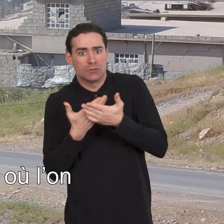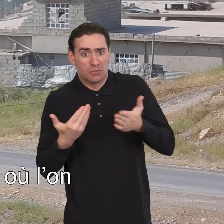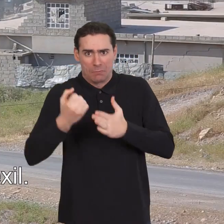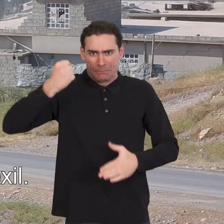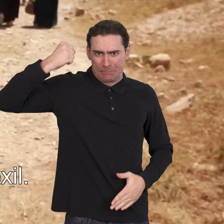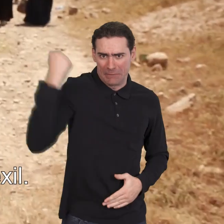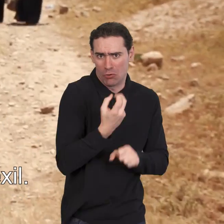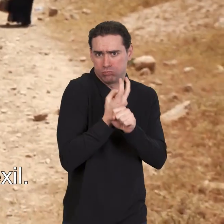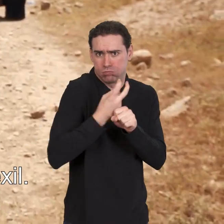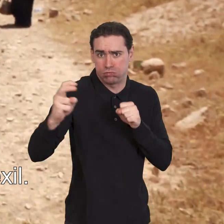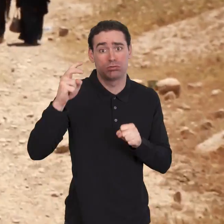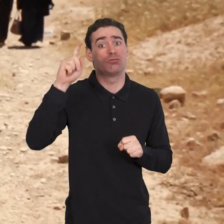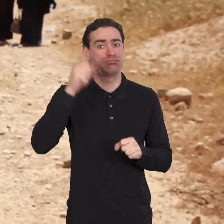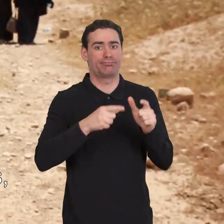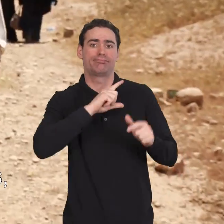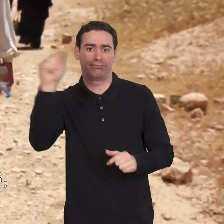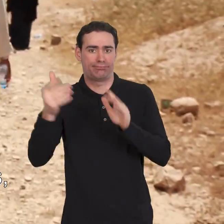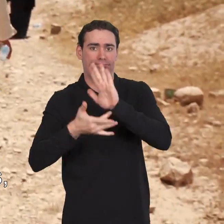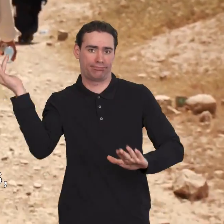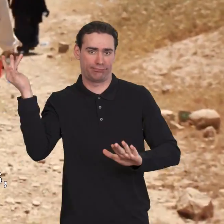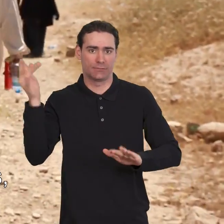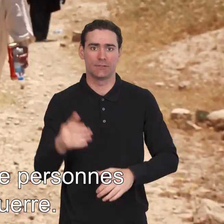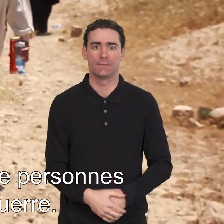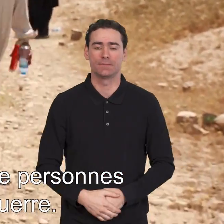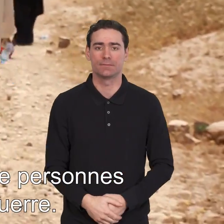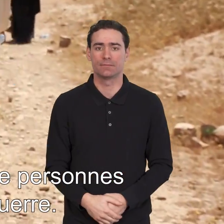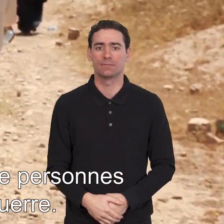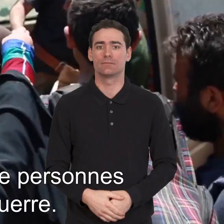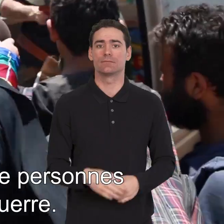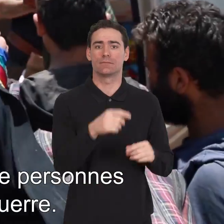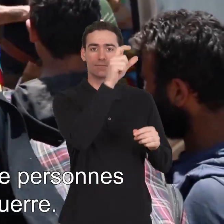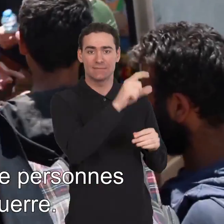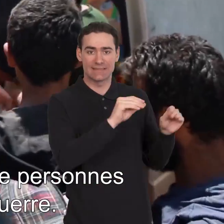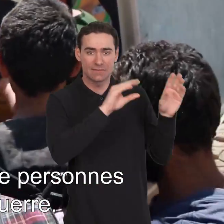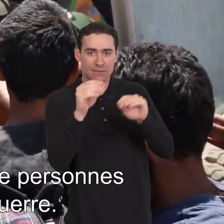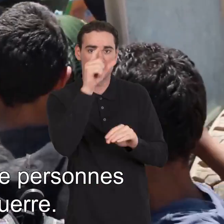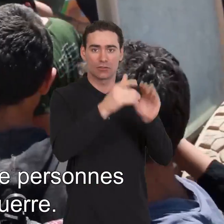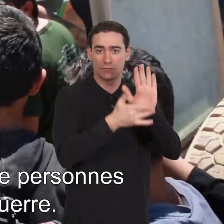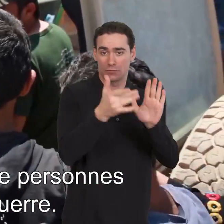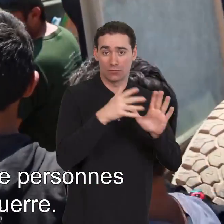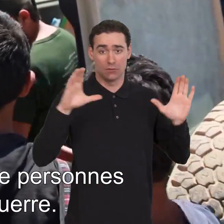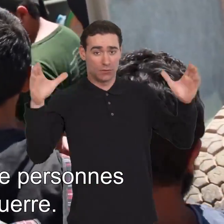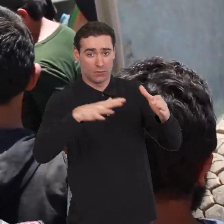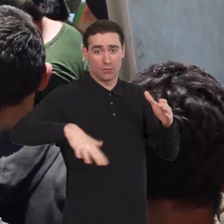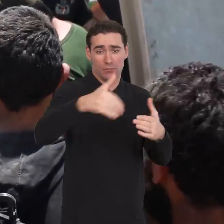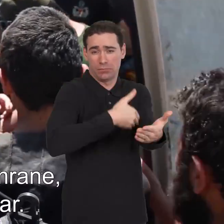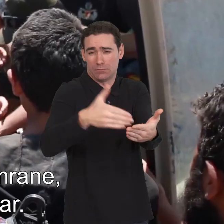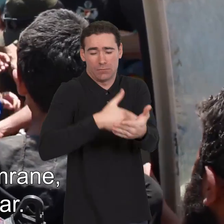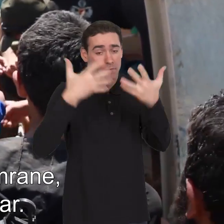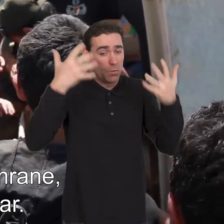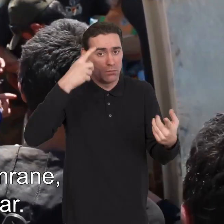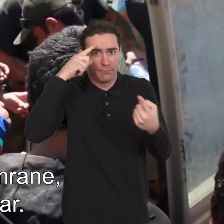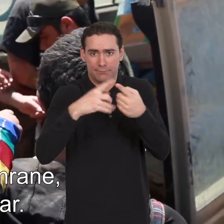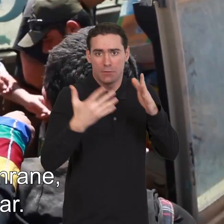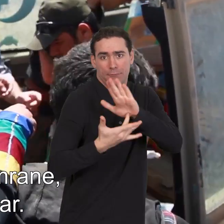est, on prend la route de l'exil. Déplacés ou réfugiés, ce sont avant tout des millions de personnes qui fuient l'horreur de la guerre. Ils